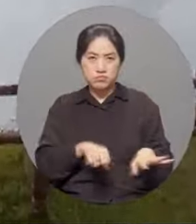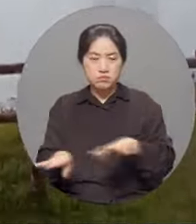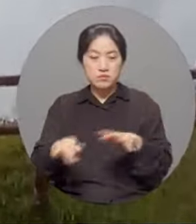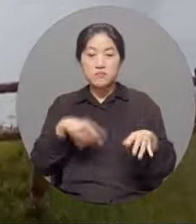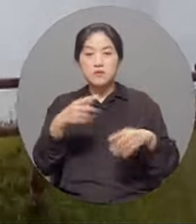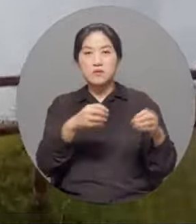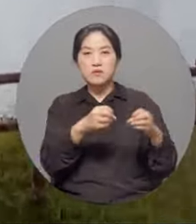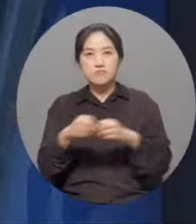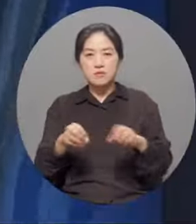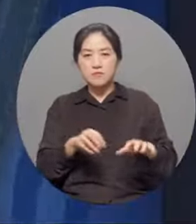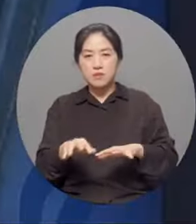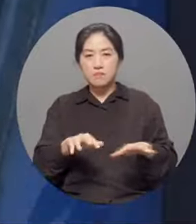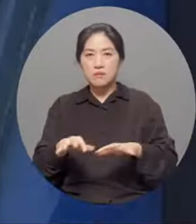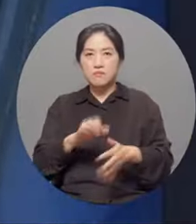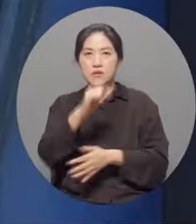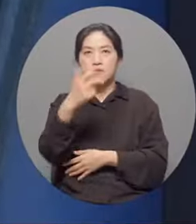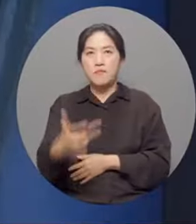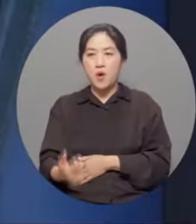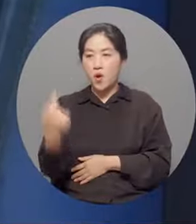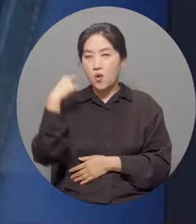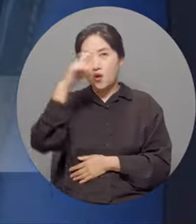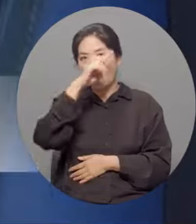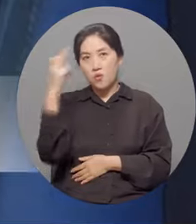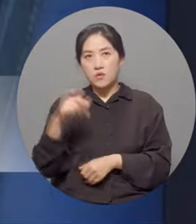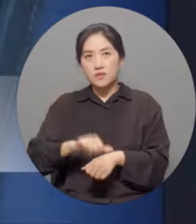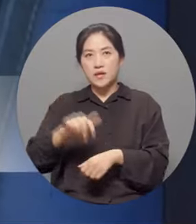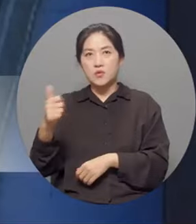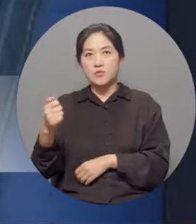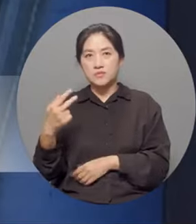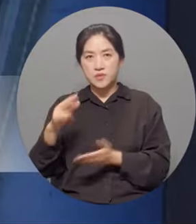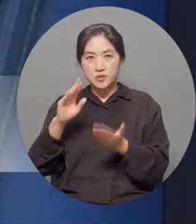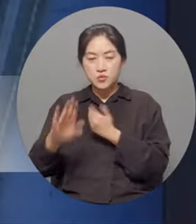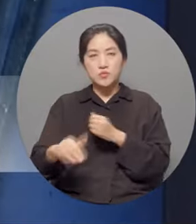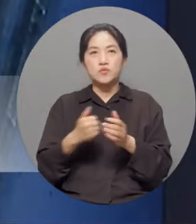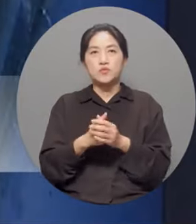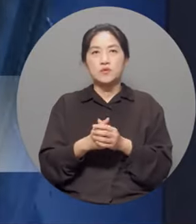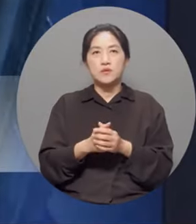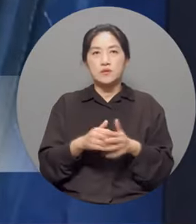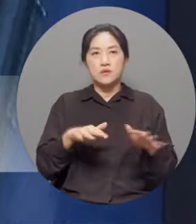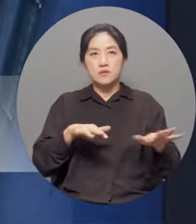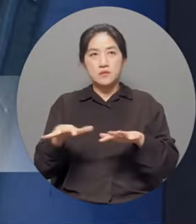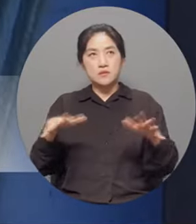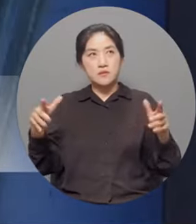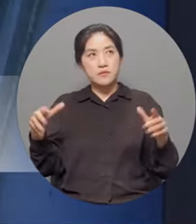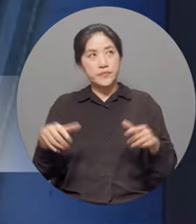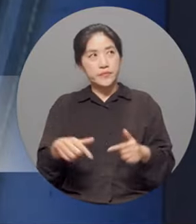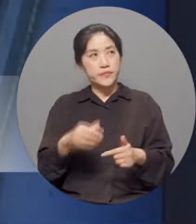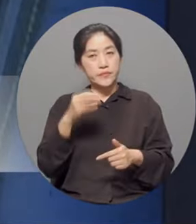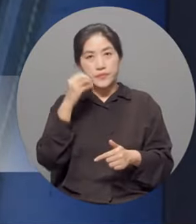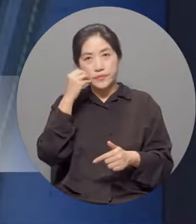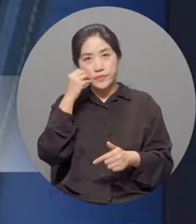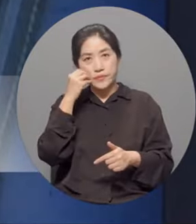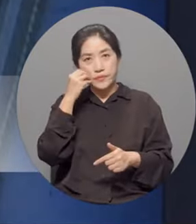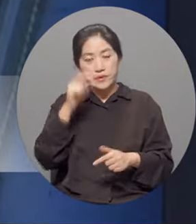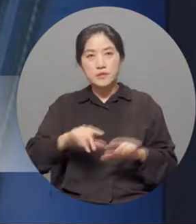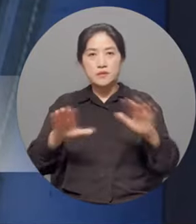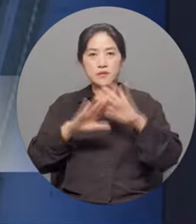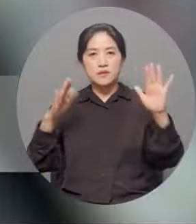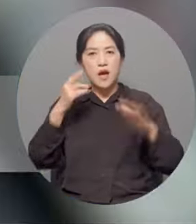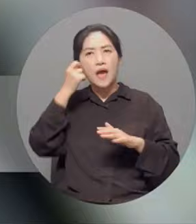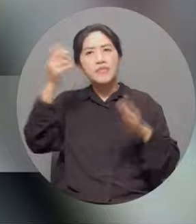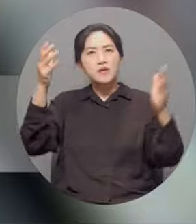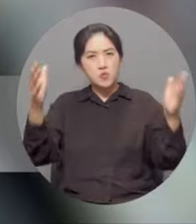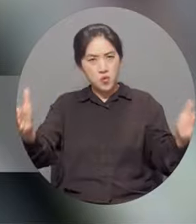여진은 17차례. 어제 오후 5시 52분 이후 지진은 소강 상태에 접어들었지만 기상청은 최대 한